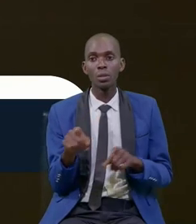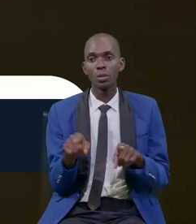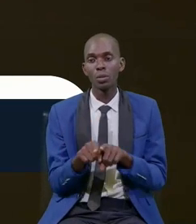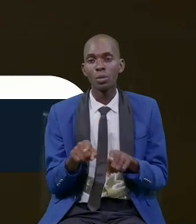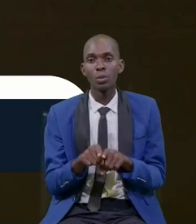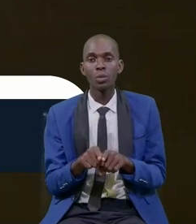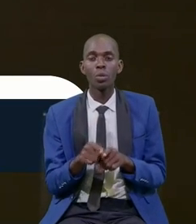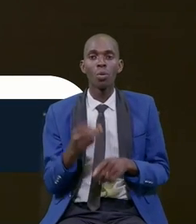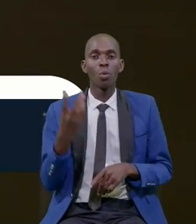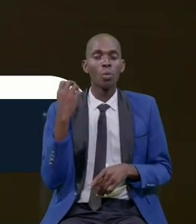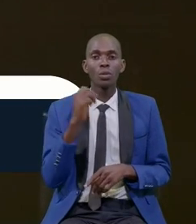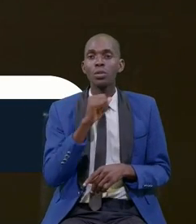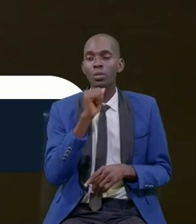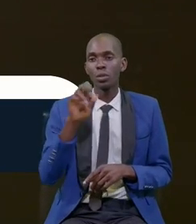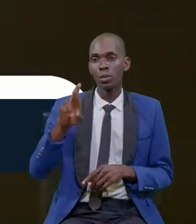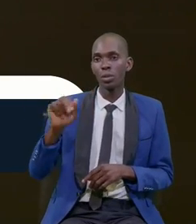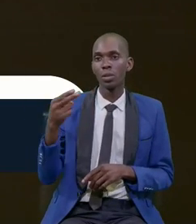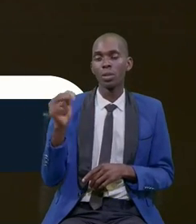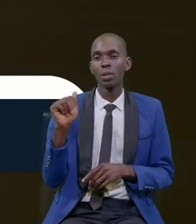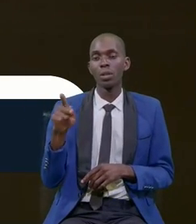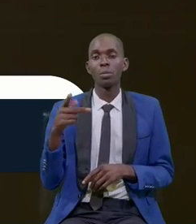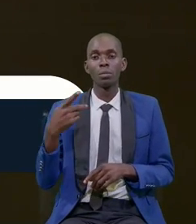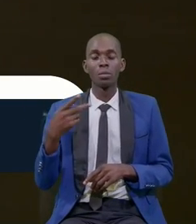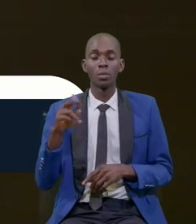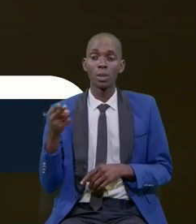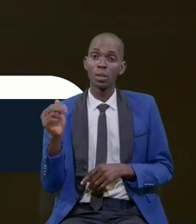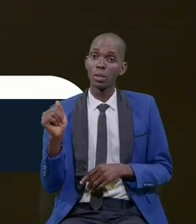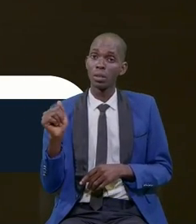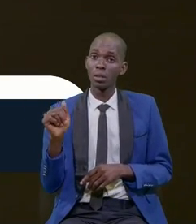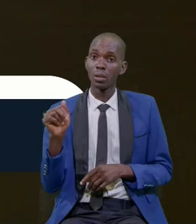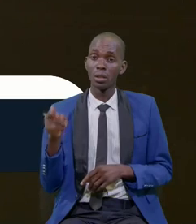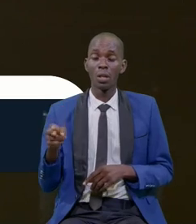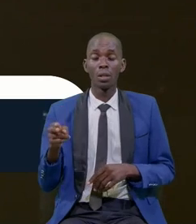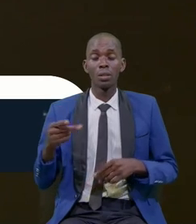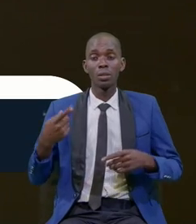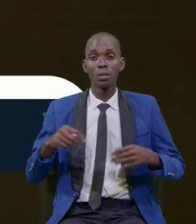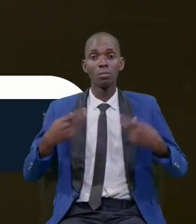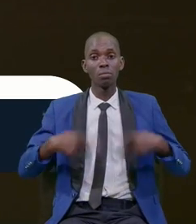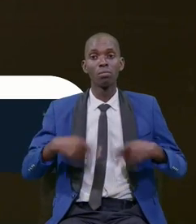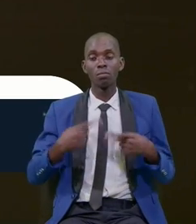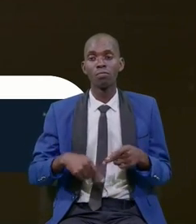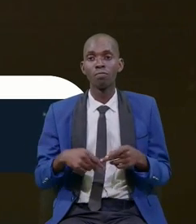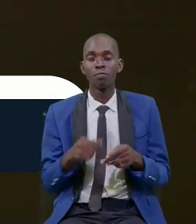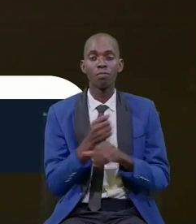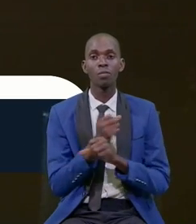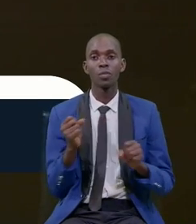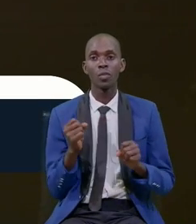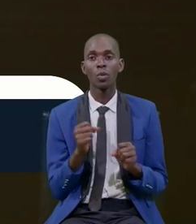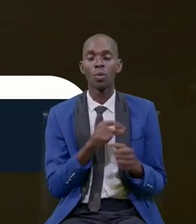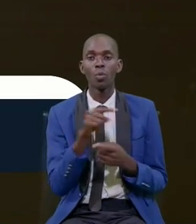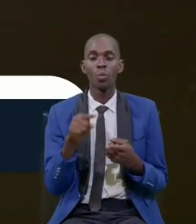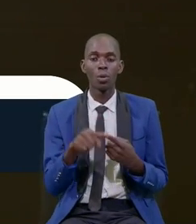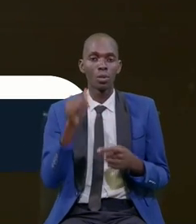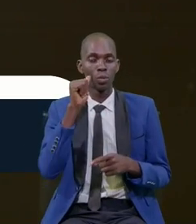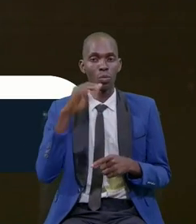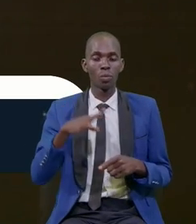Jacques 2, 25, Rahab la prostituée ne fut-elle pas justifiée par les